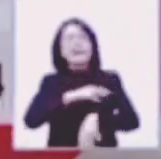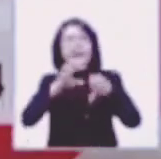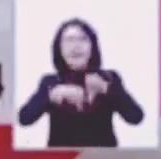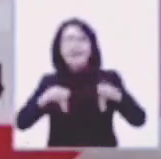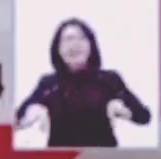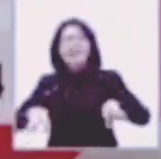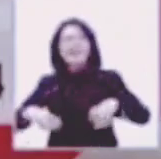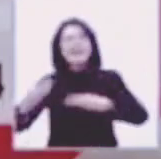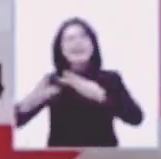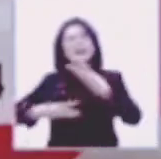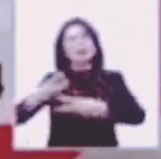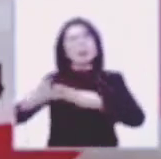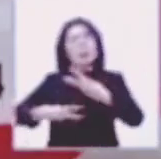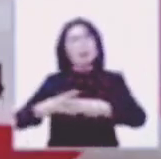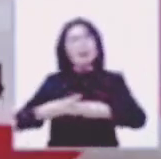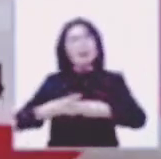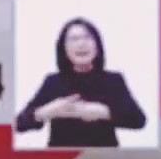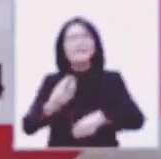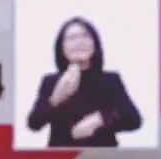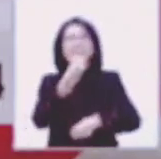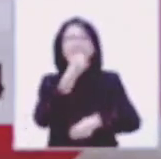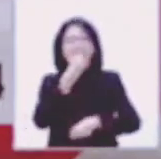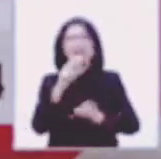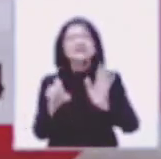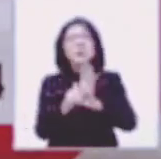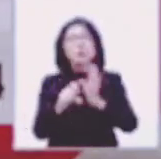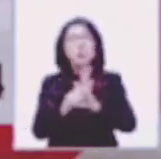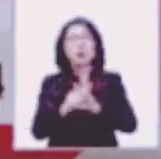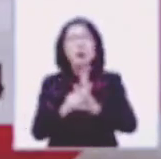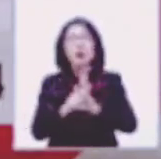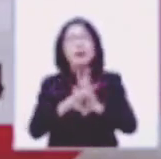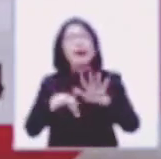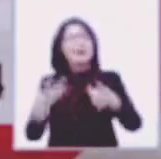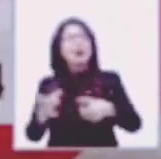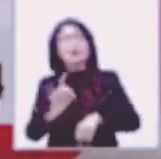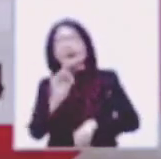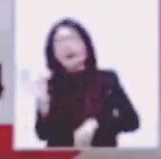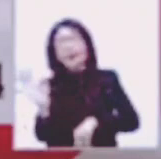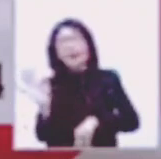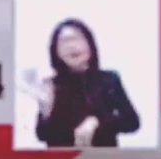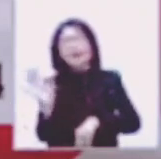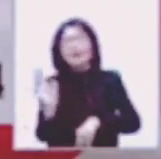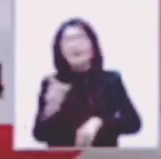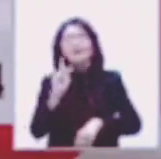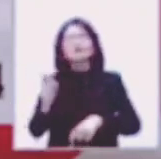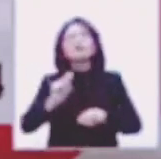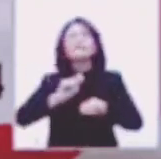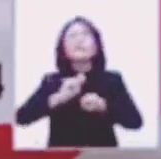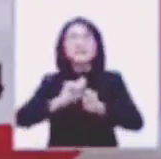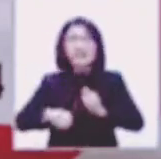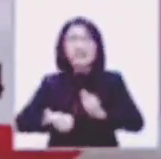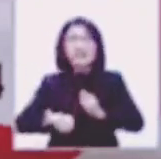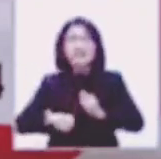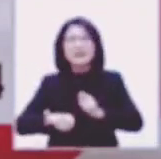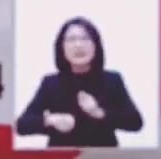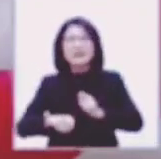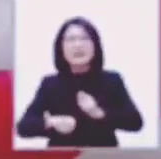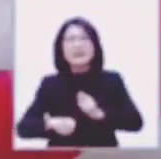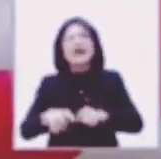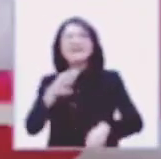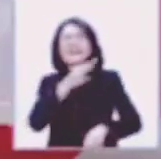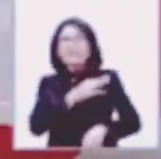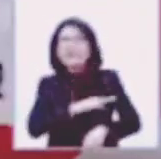produk ekonomi, pangan misalnya, atau apa, produksi apapun, diproduksi,